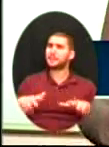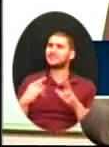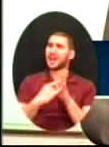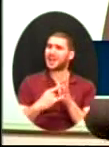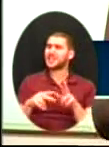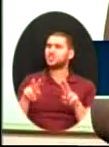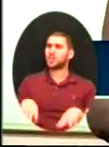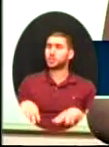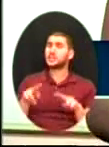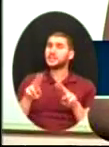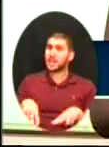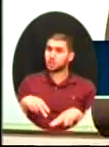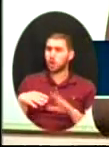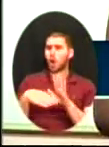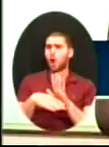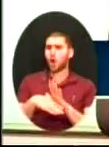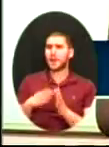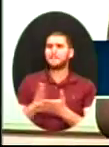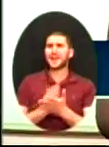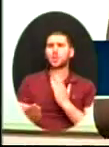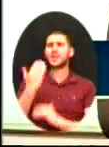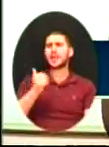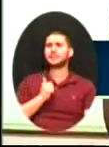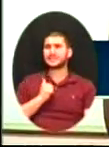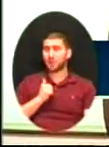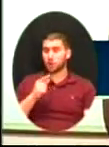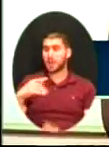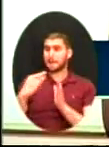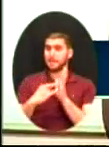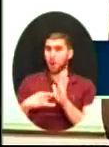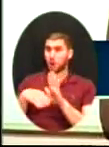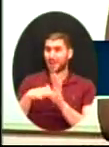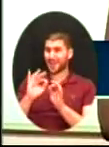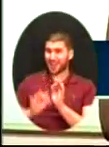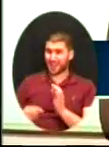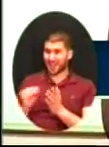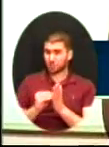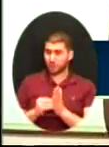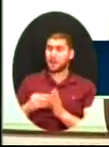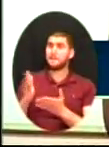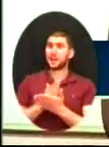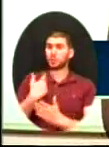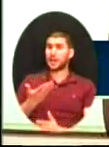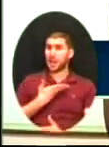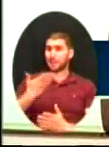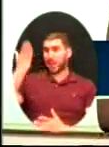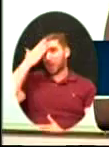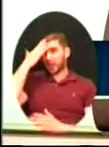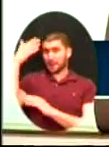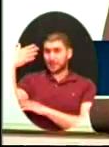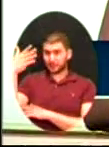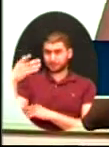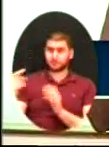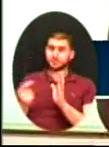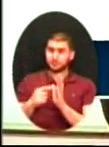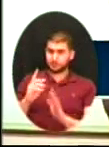החקיקתי הקיים. יש לנו את חוק מכינות הקדם צבאיות, בחוק הזה נכתב במפורש שמכינה שרוצה לקבל הכרה מהמדינה,